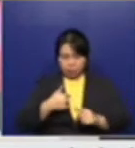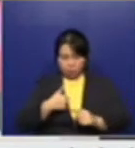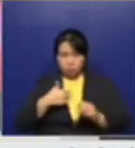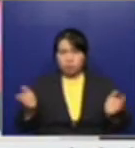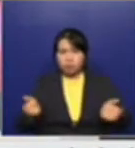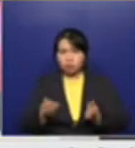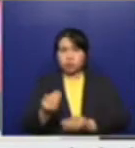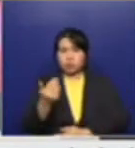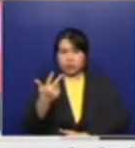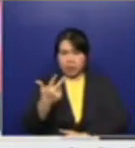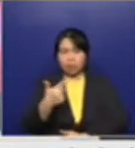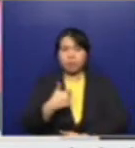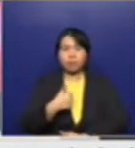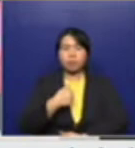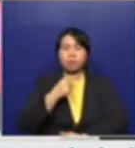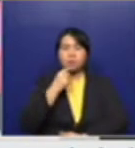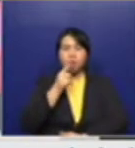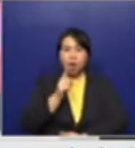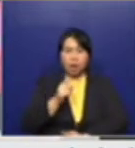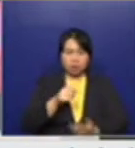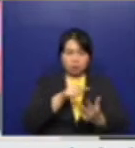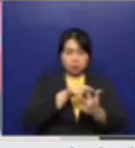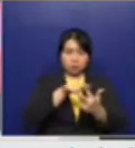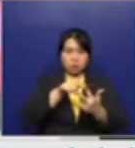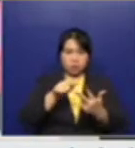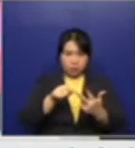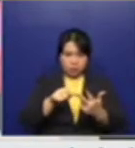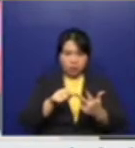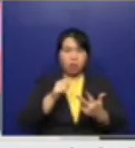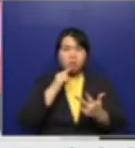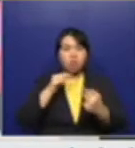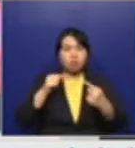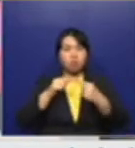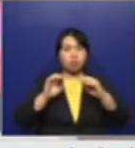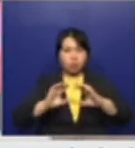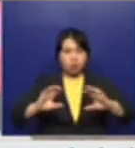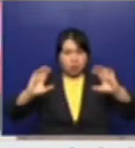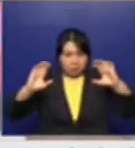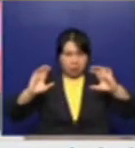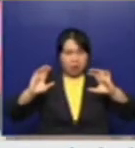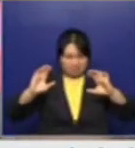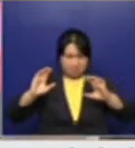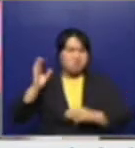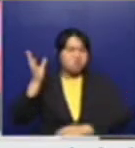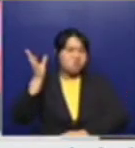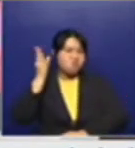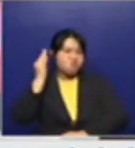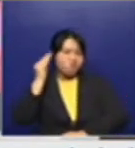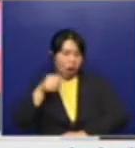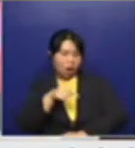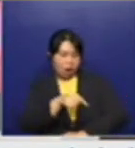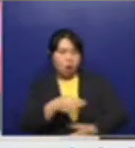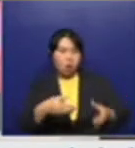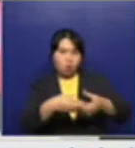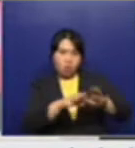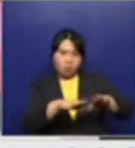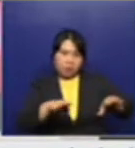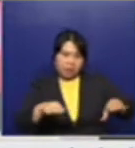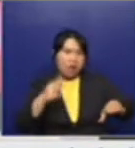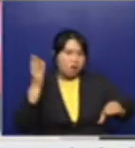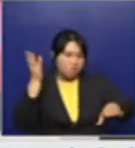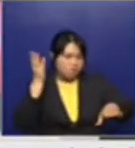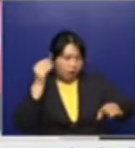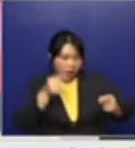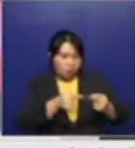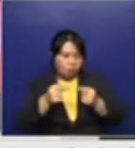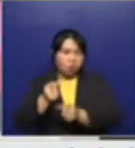มีความเห็นพ้องต้องกันว่าให้รัฐบาลรับฟังความคิดเห็นและส่งให้รัฐบาลไปดำเนินการ